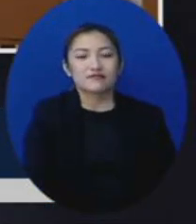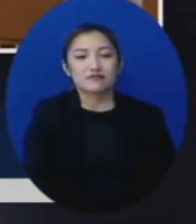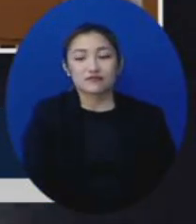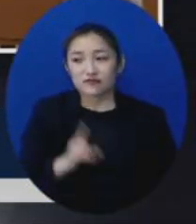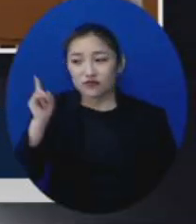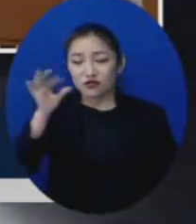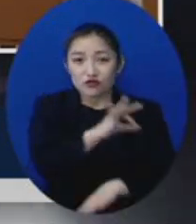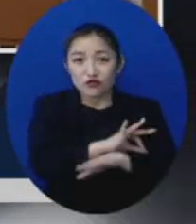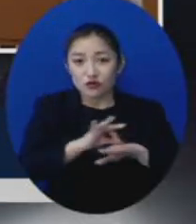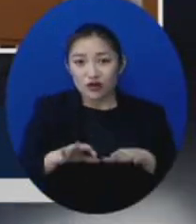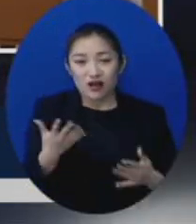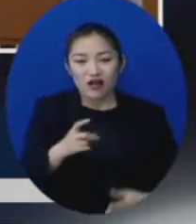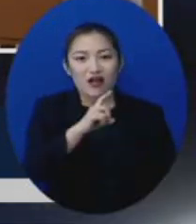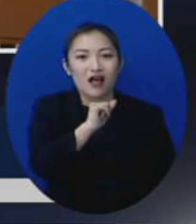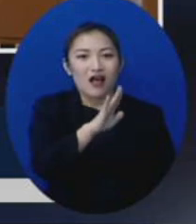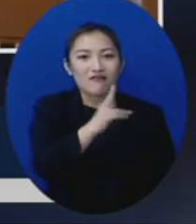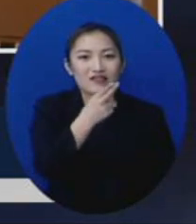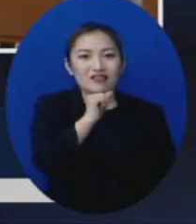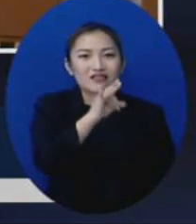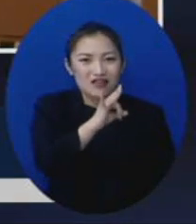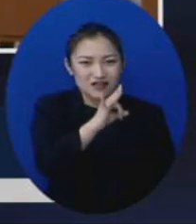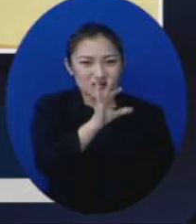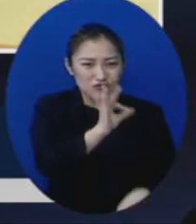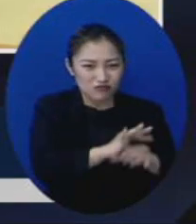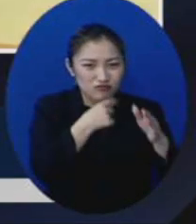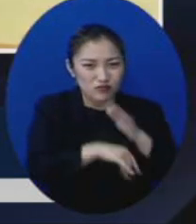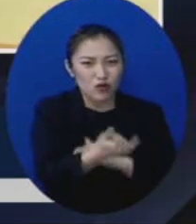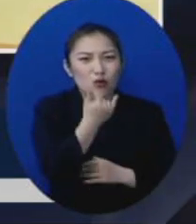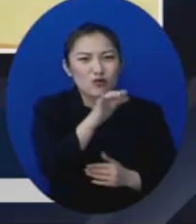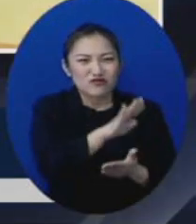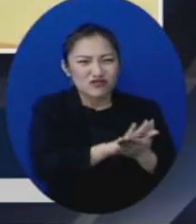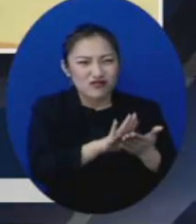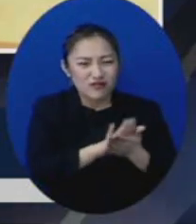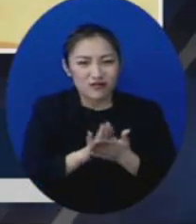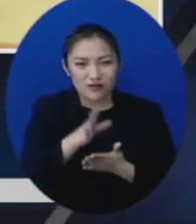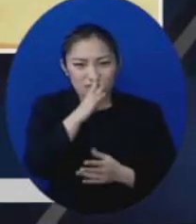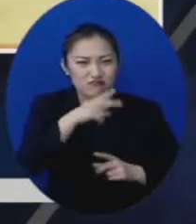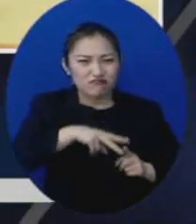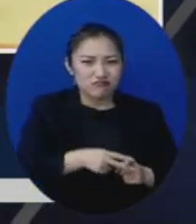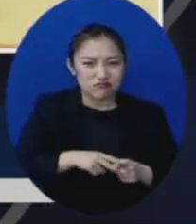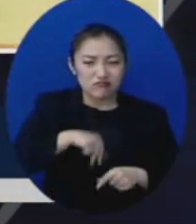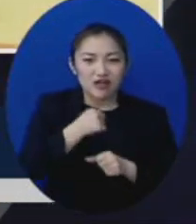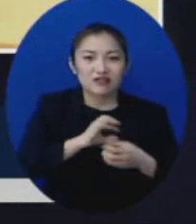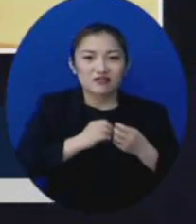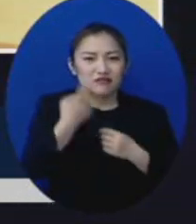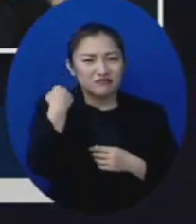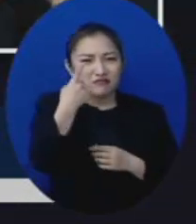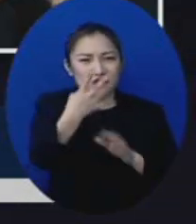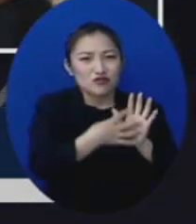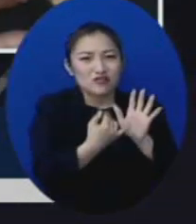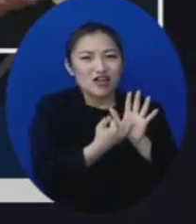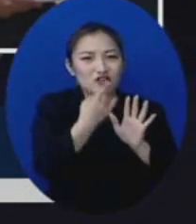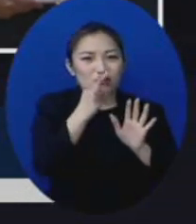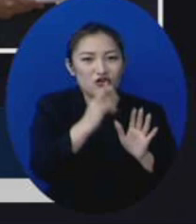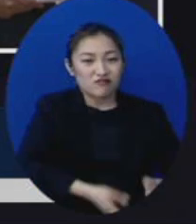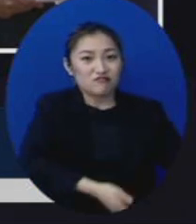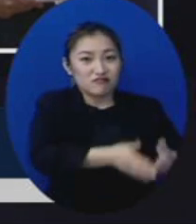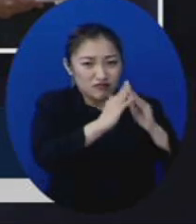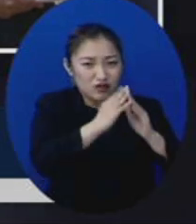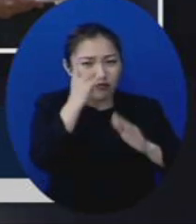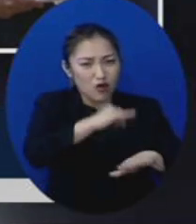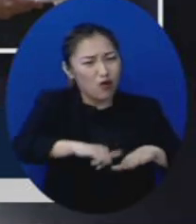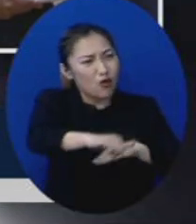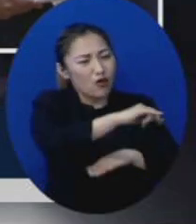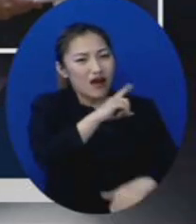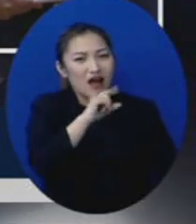Уг төслийн хүрээнд хавдар судлалын үндэсний төвийн цэвэр ус түгээх системийн төсөв ажил хийгдэх юм. Хавдар судлалын үндэсний төв нь 1961 онд байгуулагдсан бөгөөд Монгол Улсын